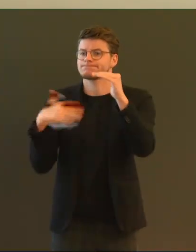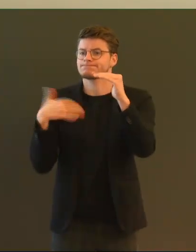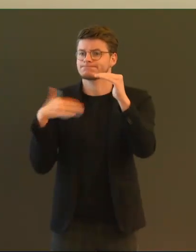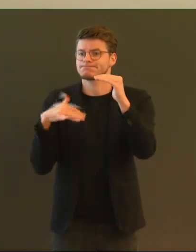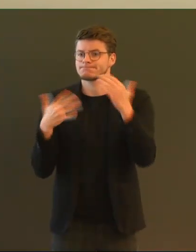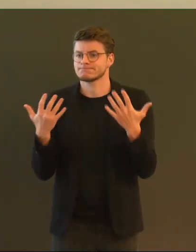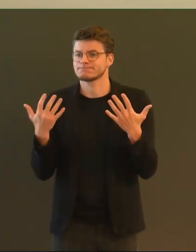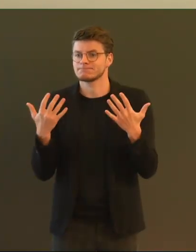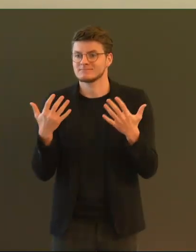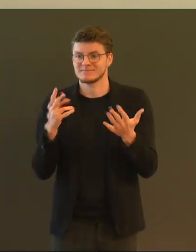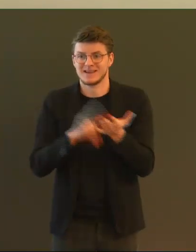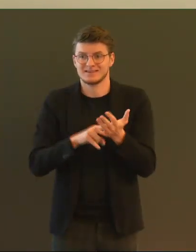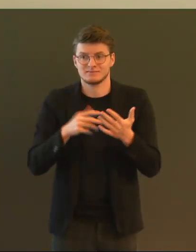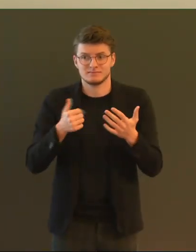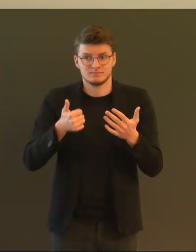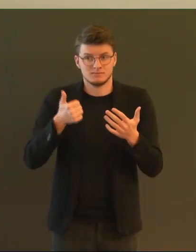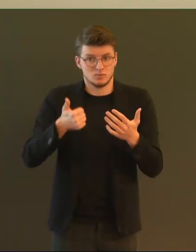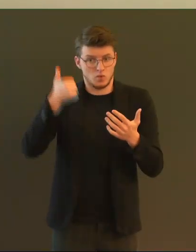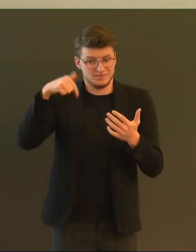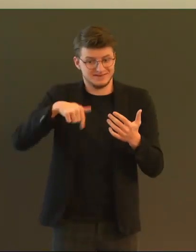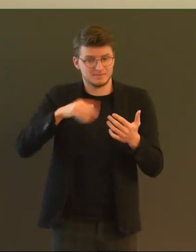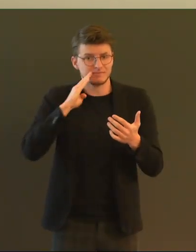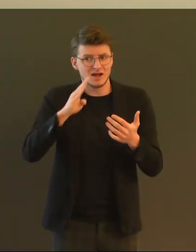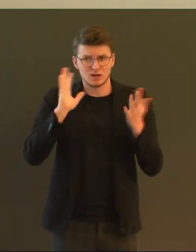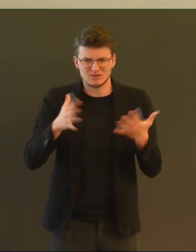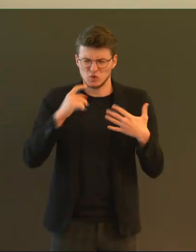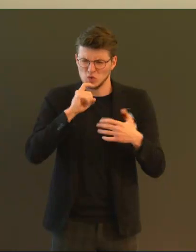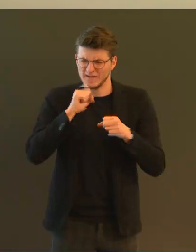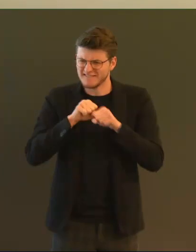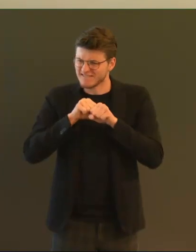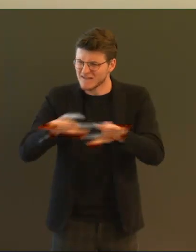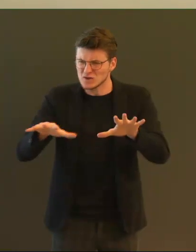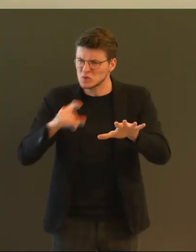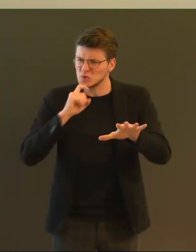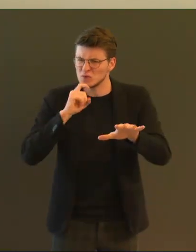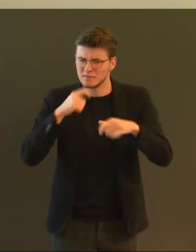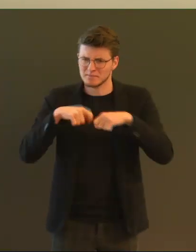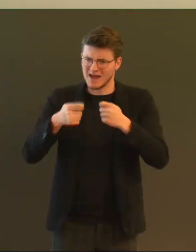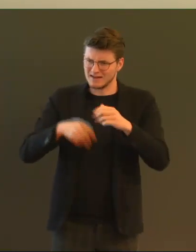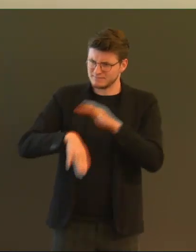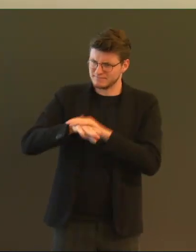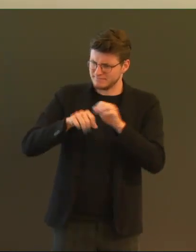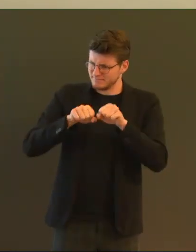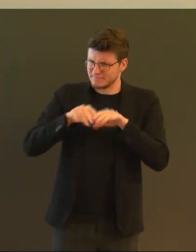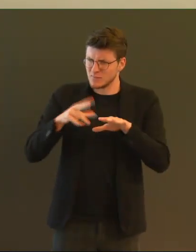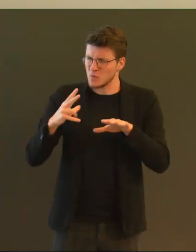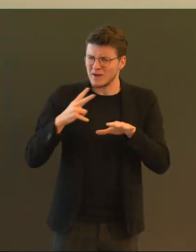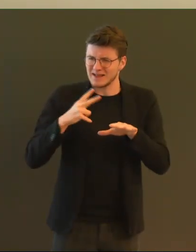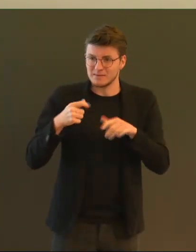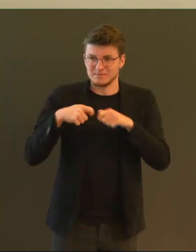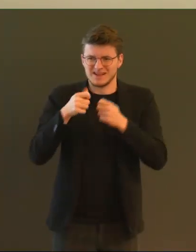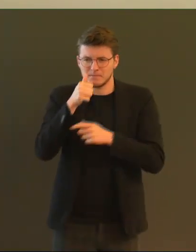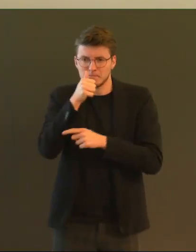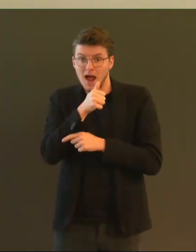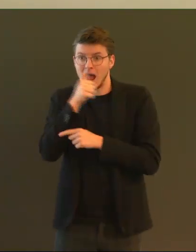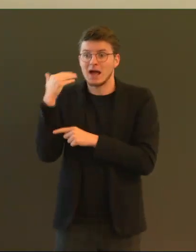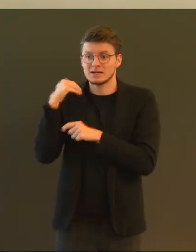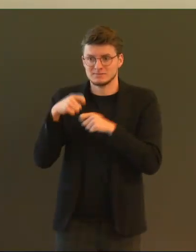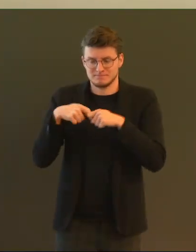virus, ergens vanaf begin maart. We zijn een dichtbevolkt land. We hebben een sterk